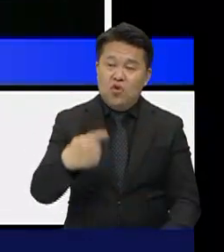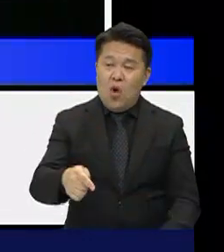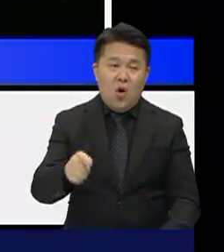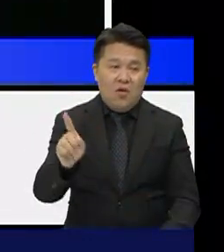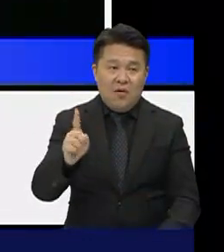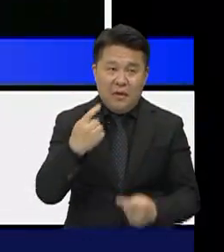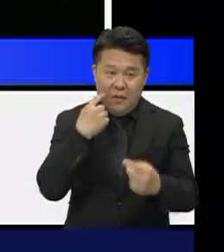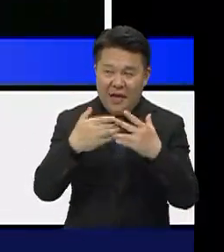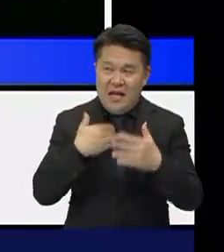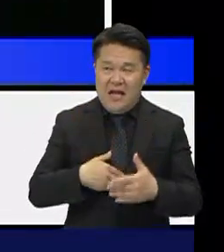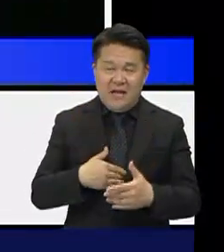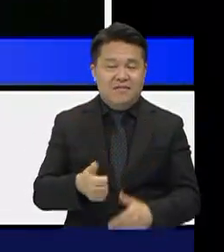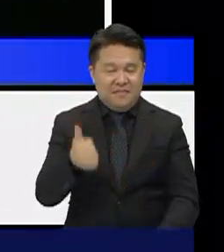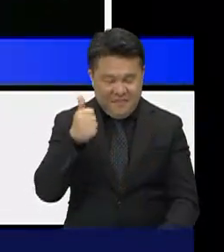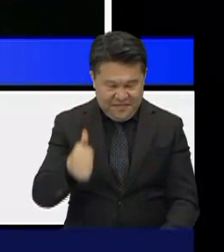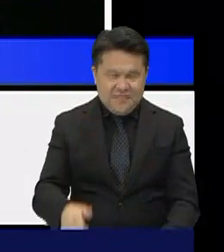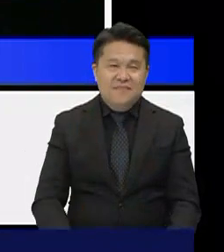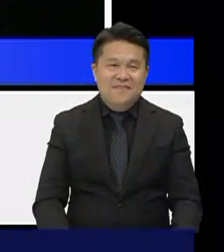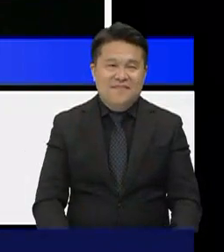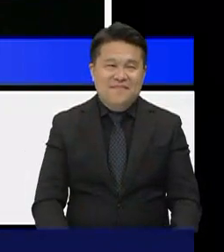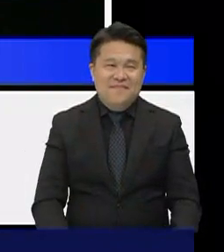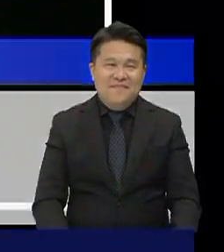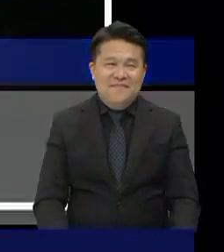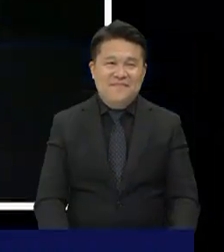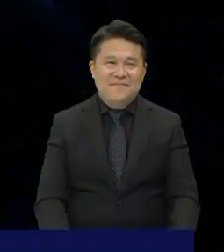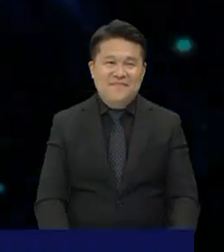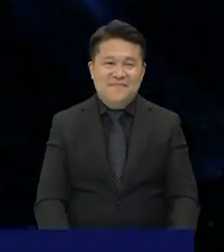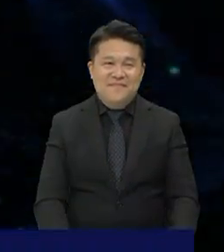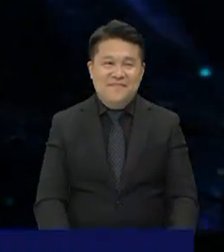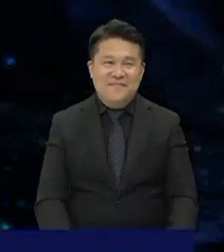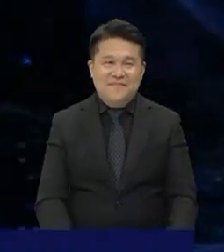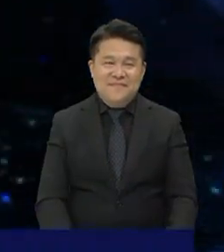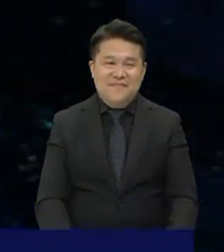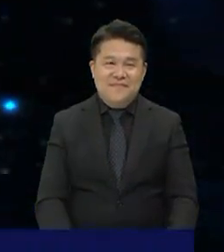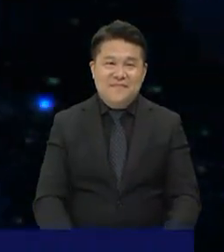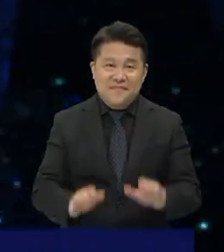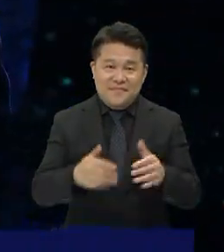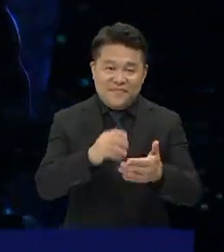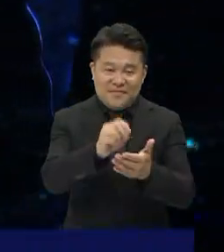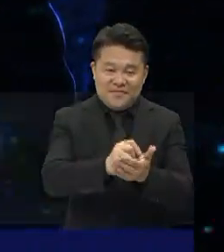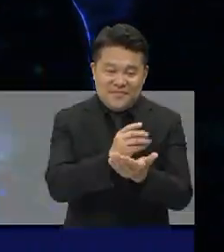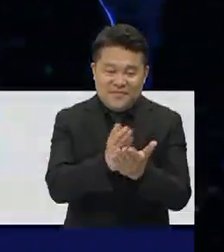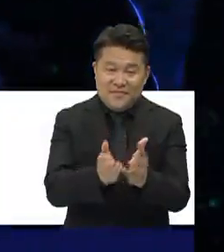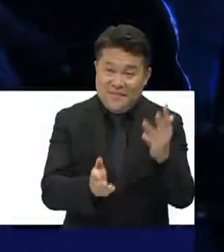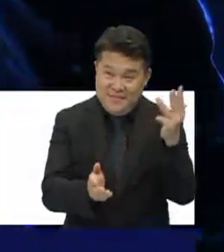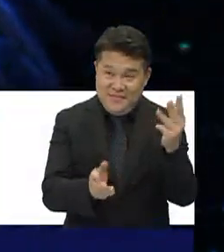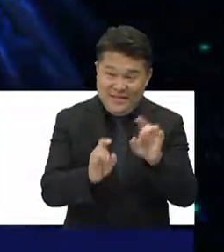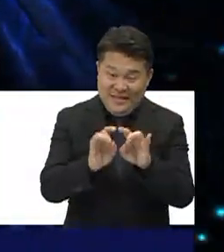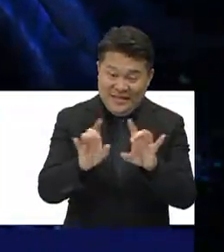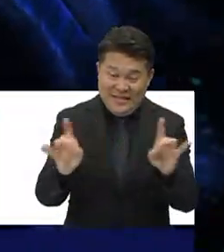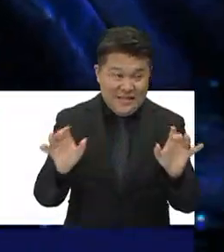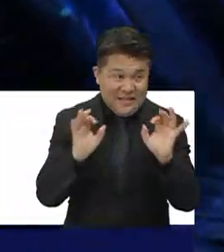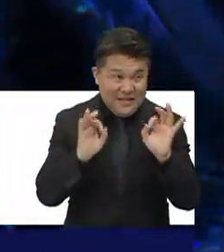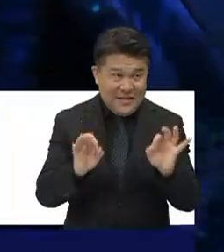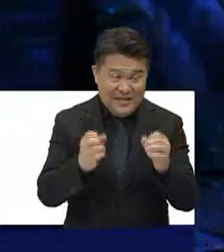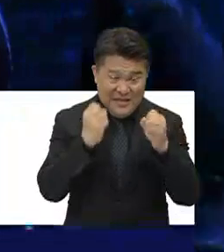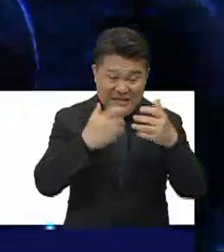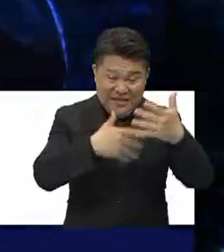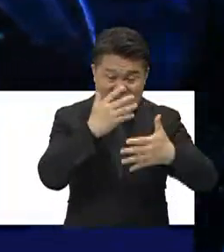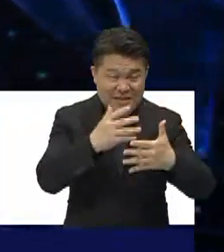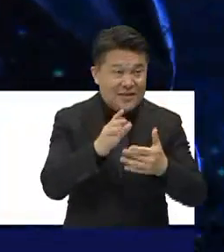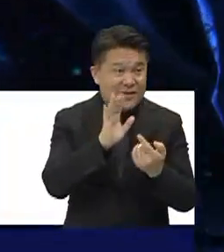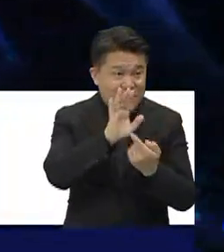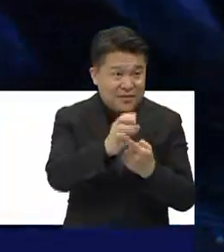더 정확하게 알게 되어가지고 좋았어요. 8개의 주제로 마련된 각 공간에는 최신 미디어